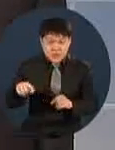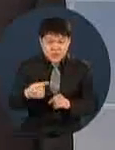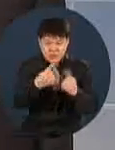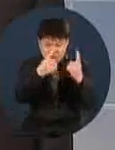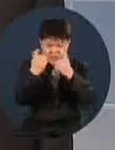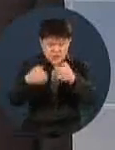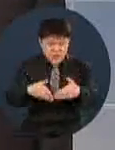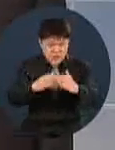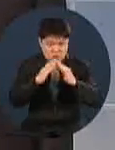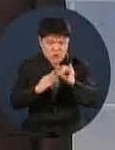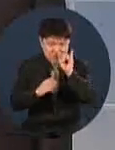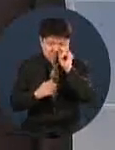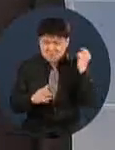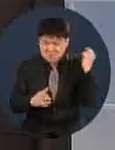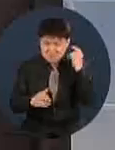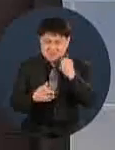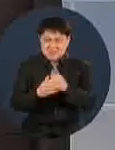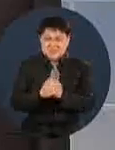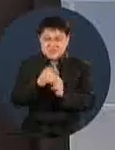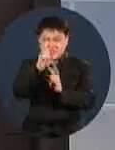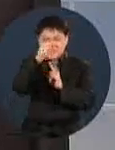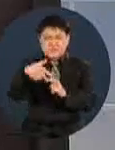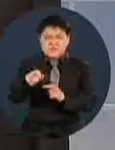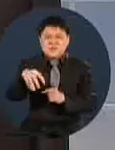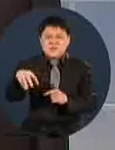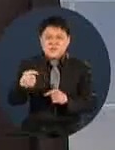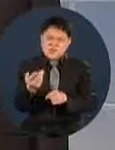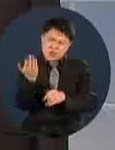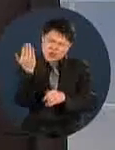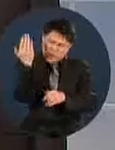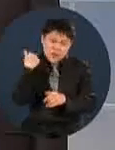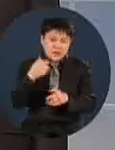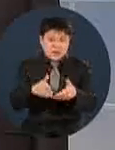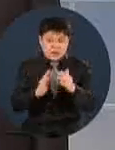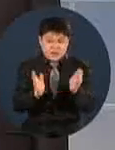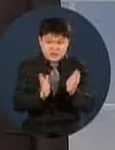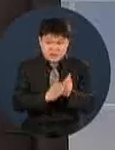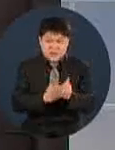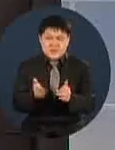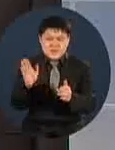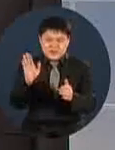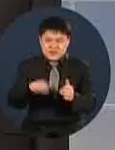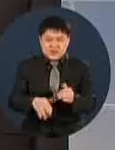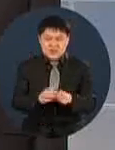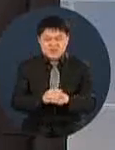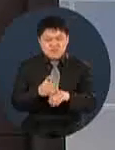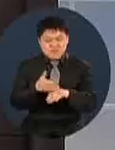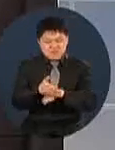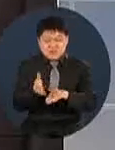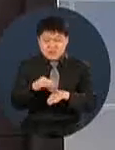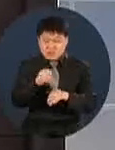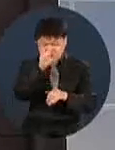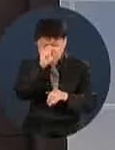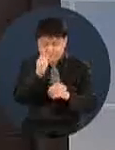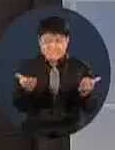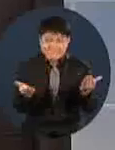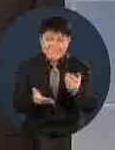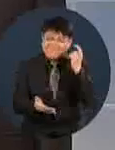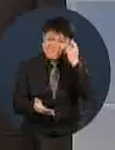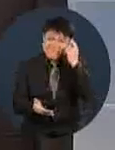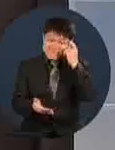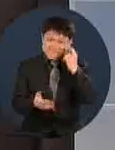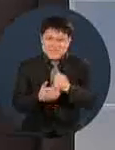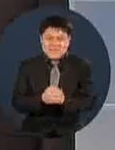세워진다고 하죠. 네, 이세돌 구단은 이미 몇 년 전에 세워졌습니다. 깨어진 감이 있습니다만 참 정말로 좋은 일이라고 생각됩니다. 네,